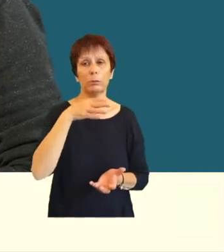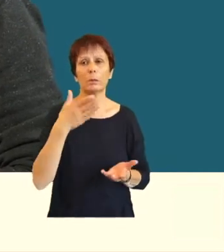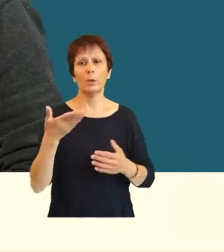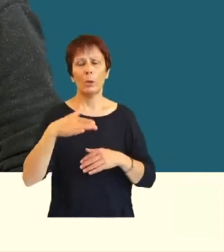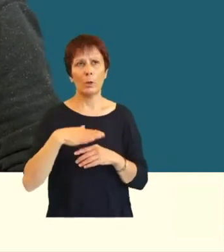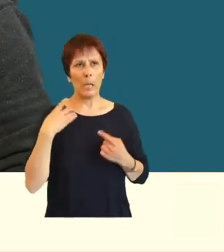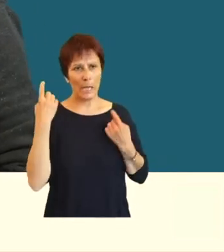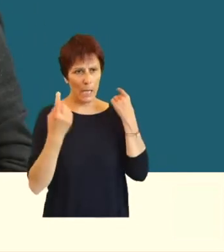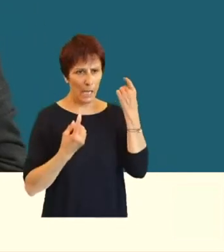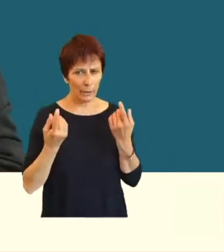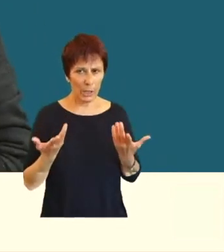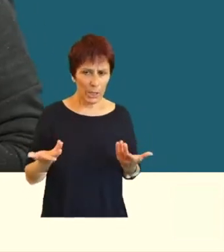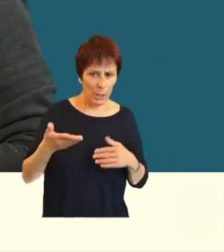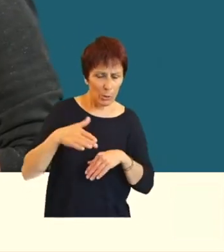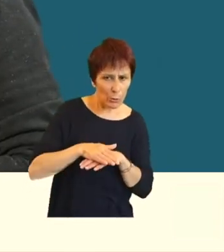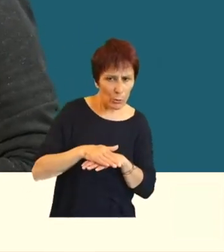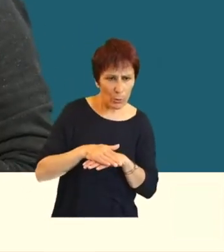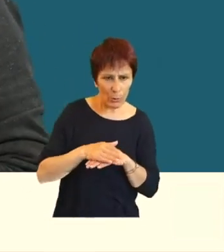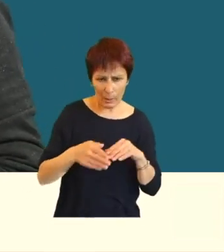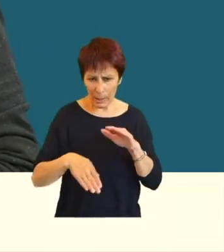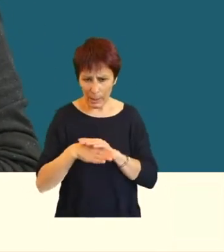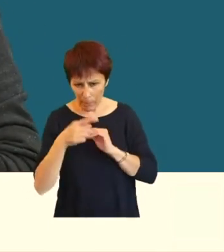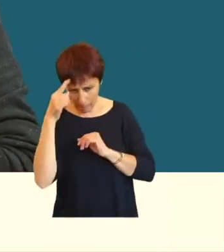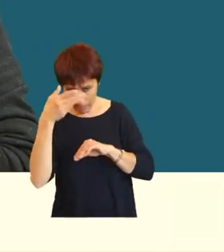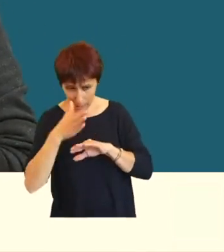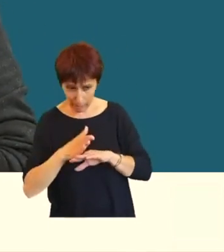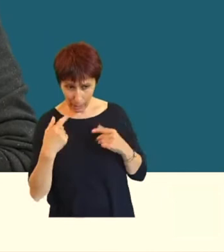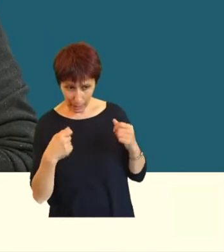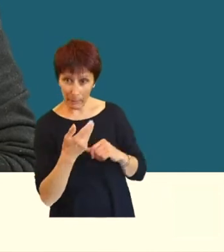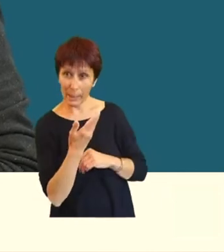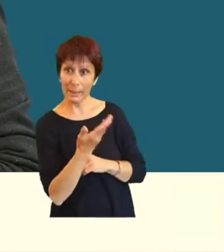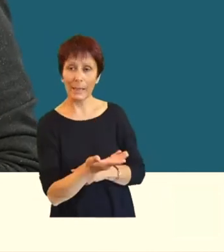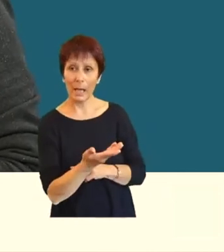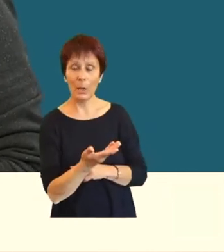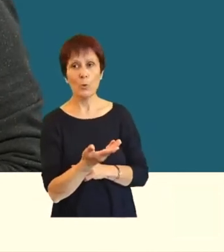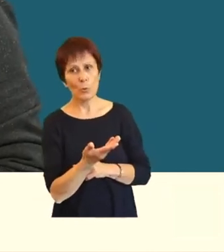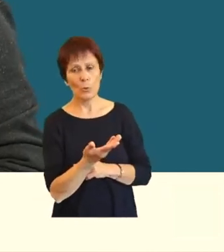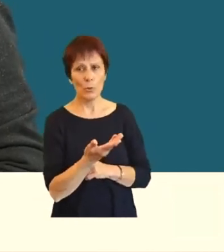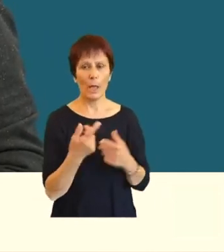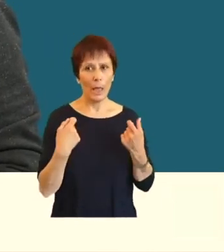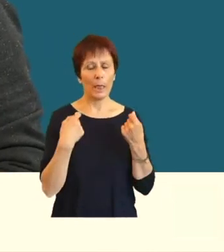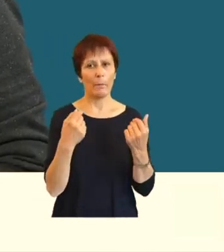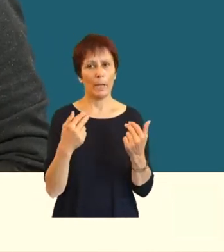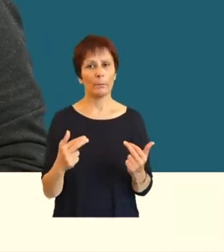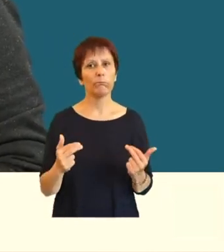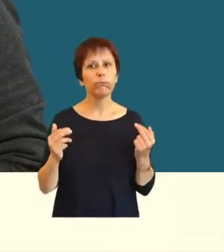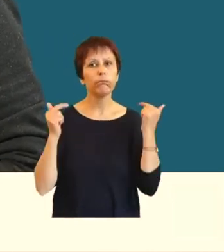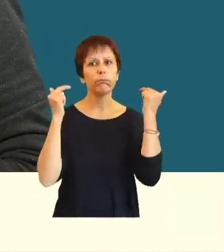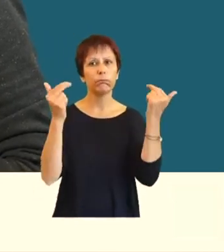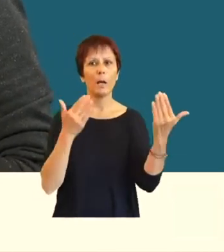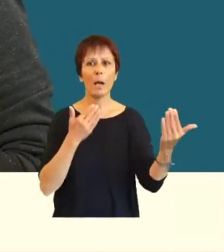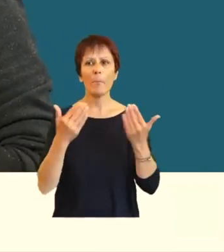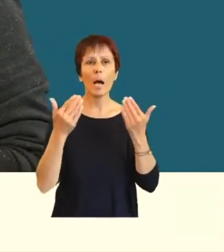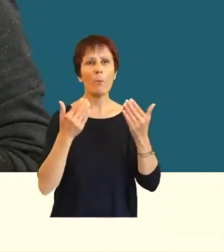poser la question du surcalibrage de départ et qui entraîne des dépenses très importantes qui vont au-delà des éléments financiers qui